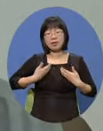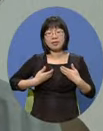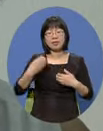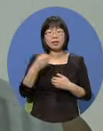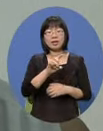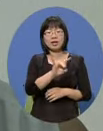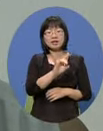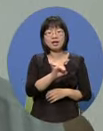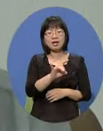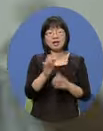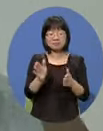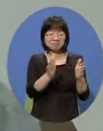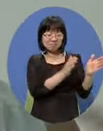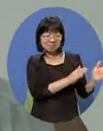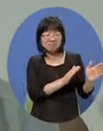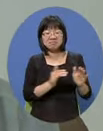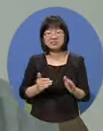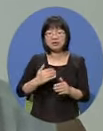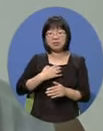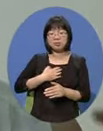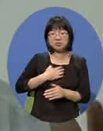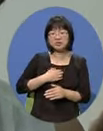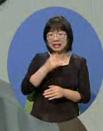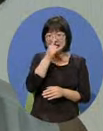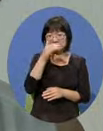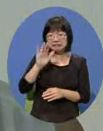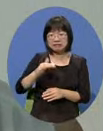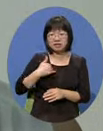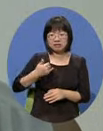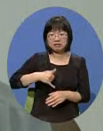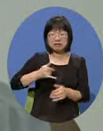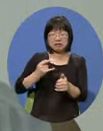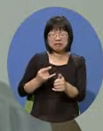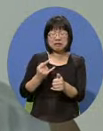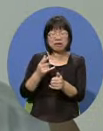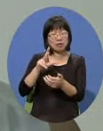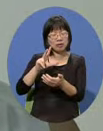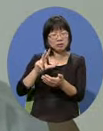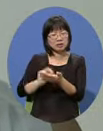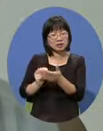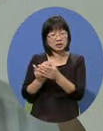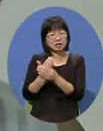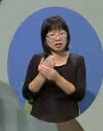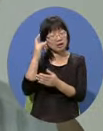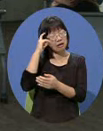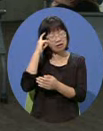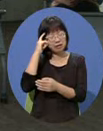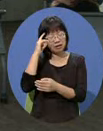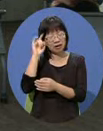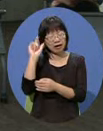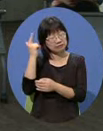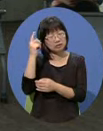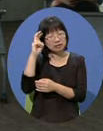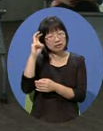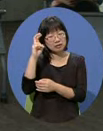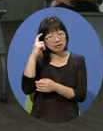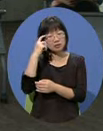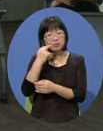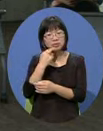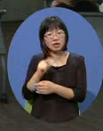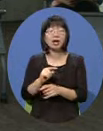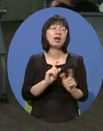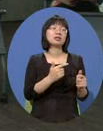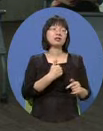또 하나는 한편으로는 되게 불안하기도 하지만 내 아이에게는 저런 일이 일어날 거라는 생각 자체를 안 하지. 아니야 나 근데